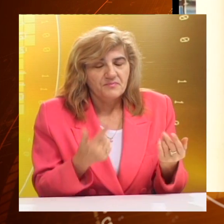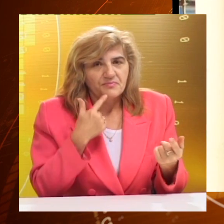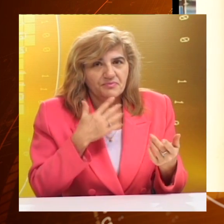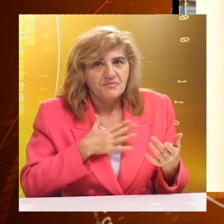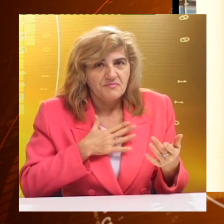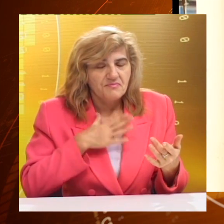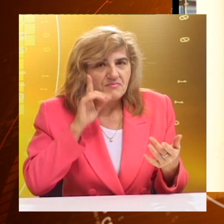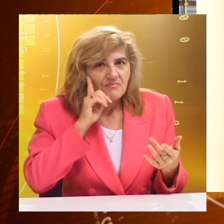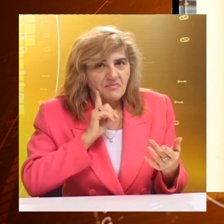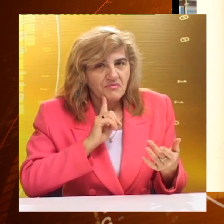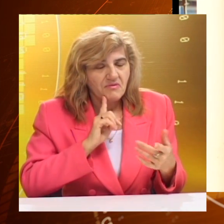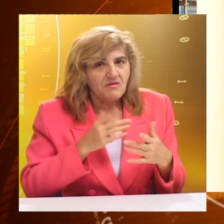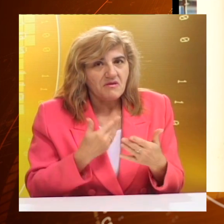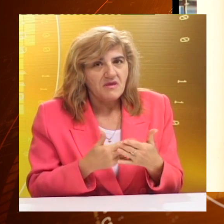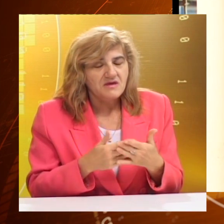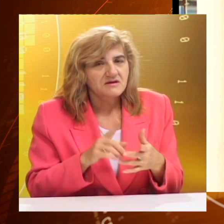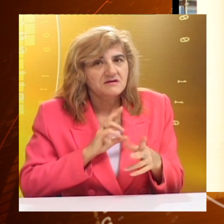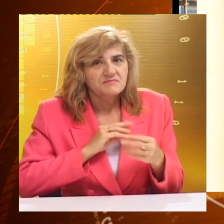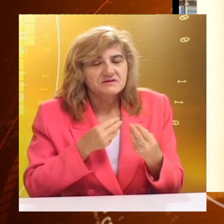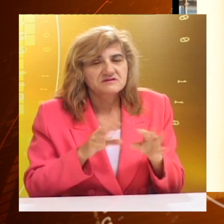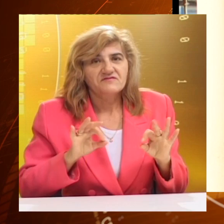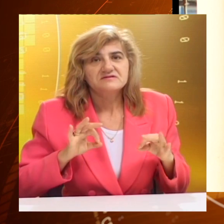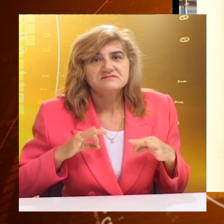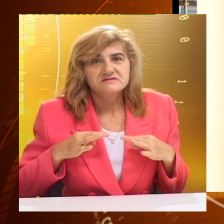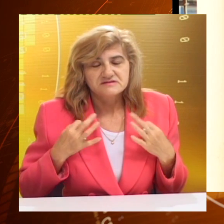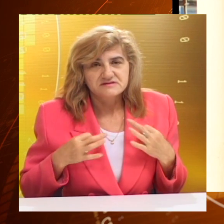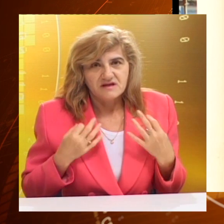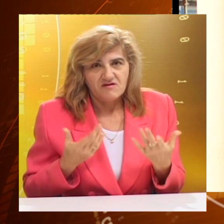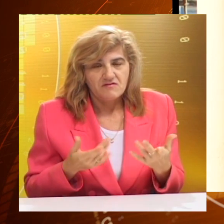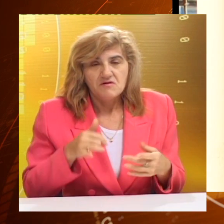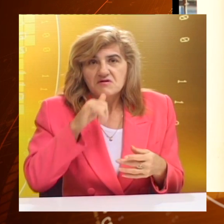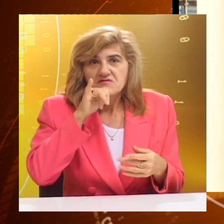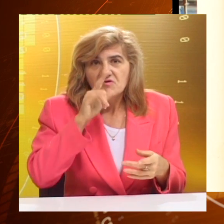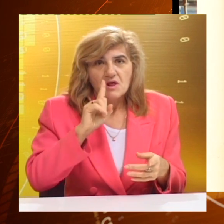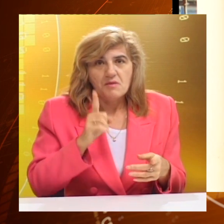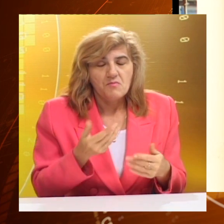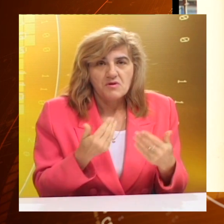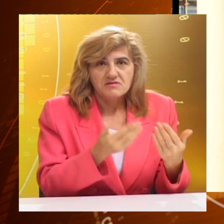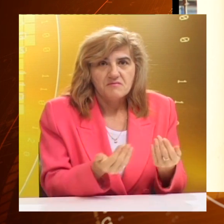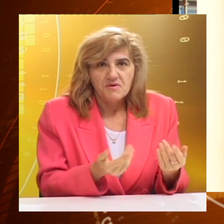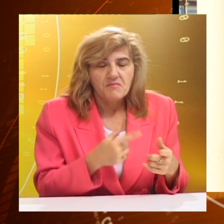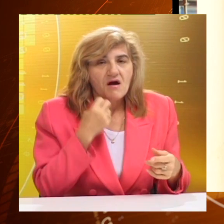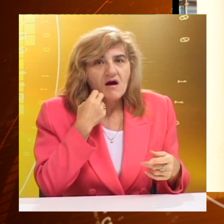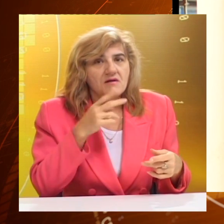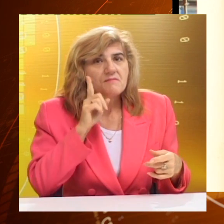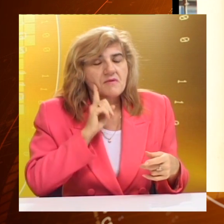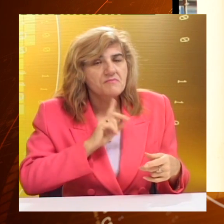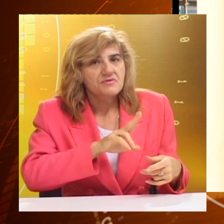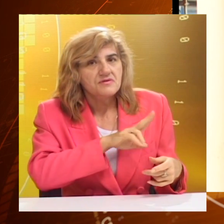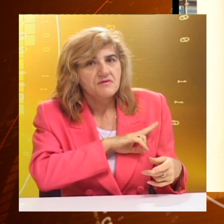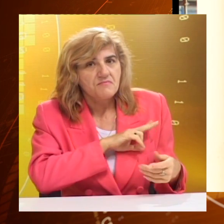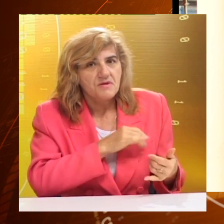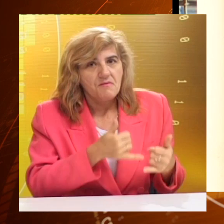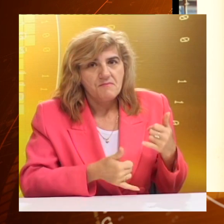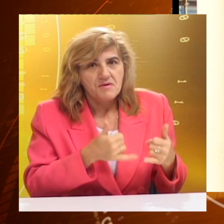do naravno svih nutrijenata i apsolutno svega, jer je dokazano čak da i voda ne treba bebi